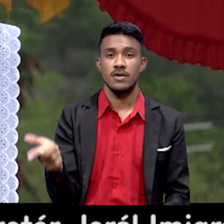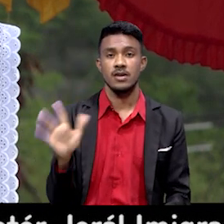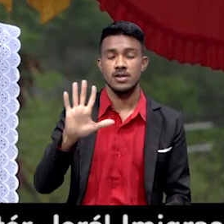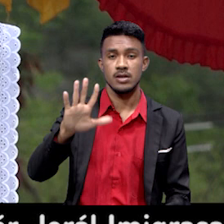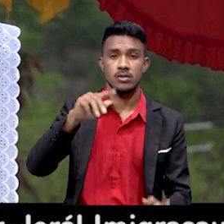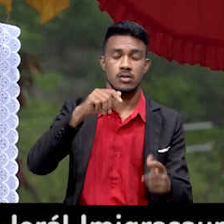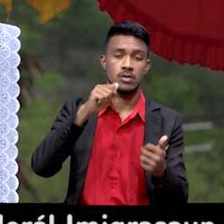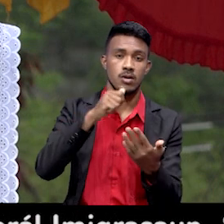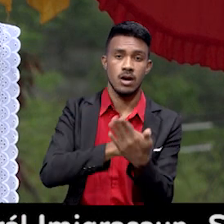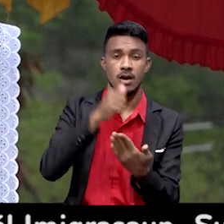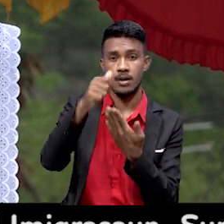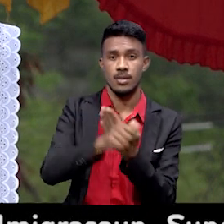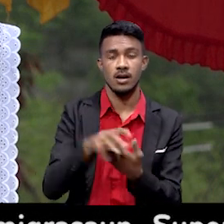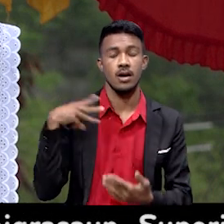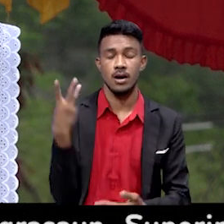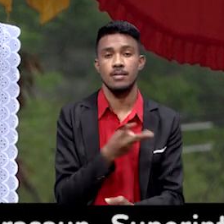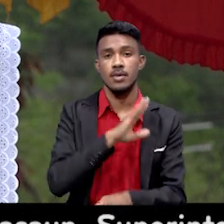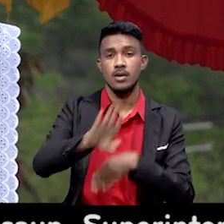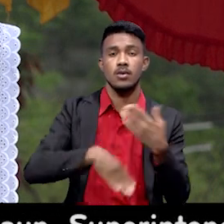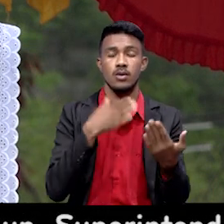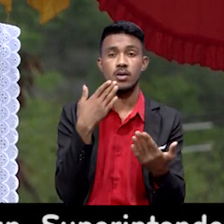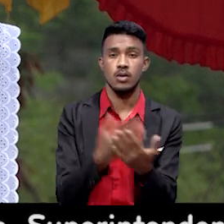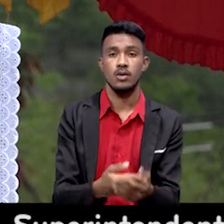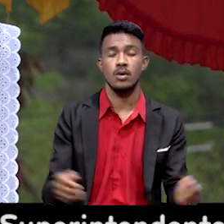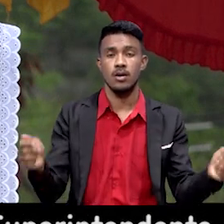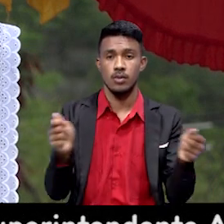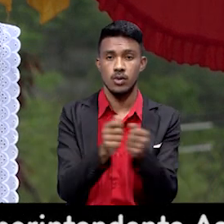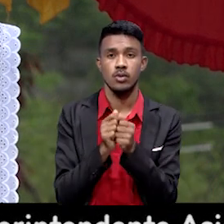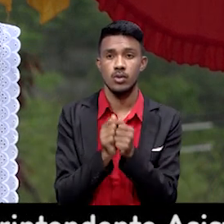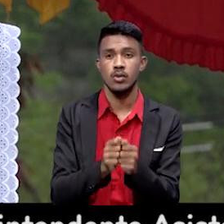naturalmente, a mio toto, a Liboria ASDT,